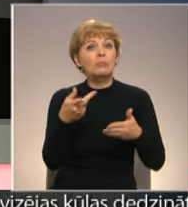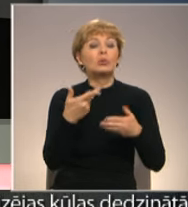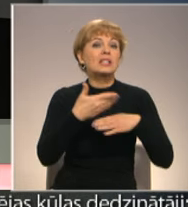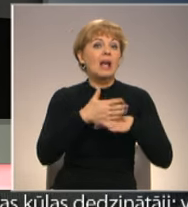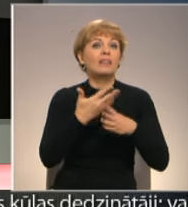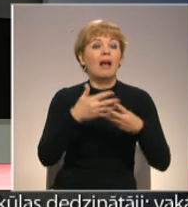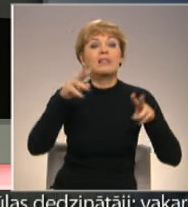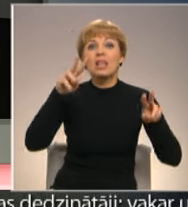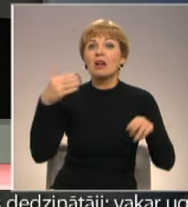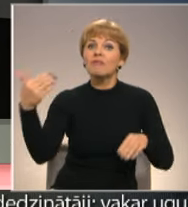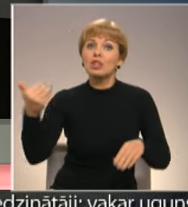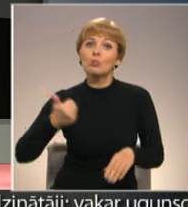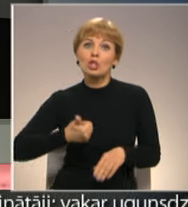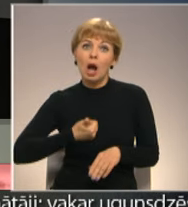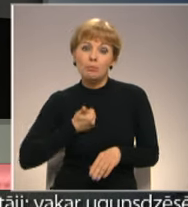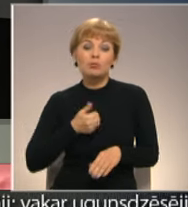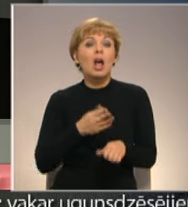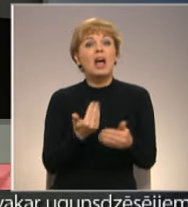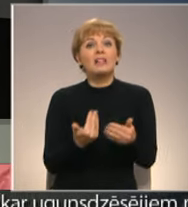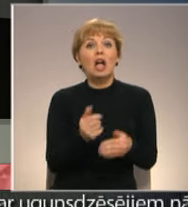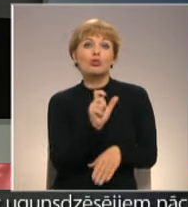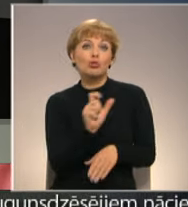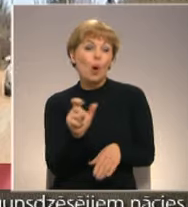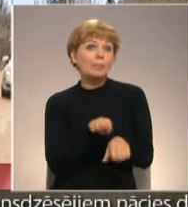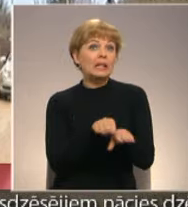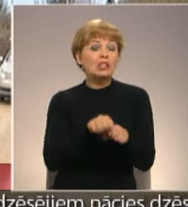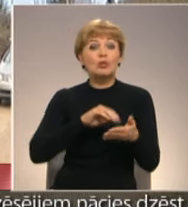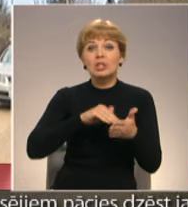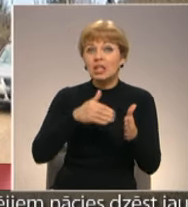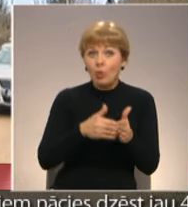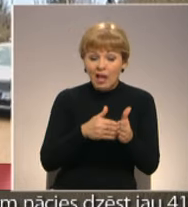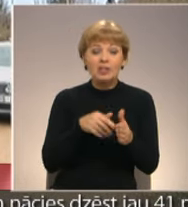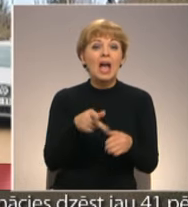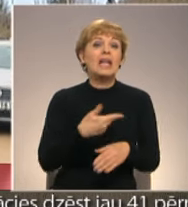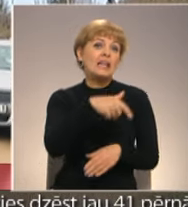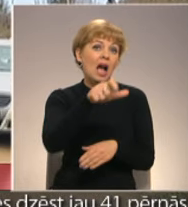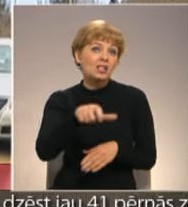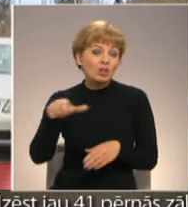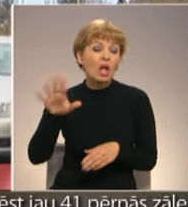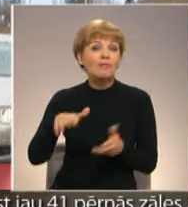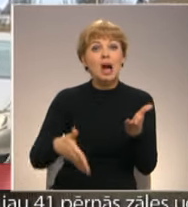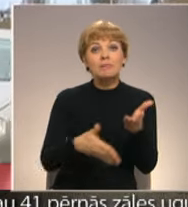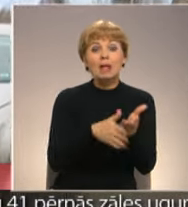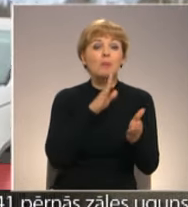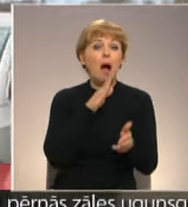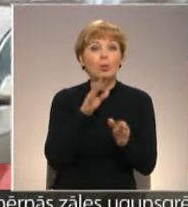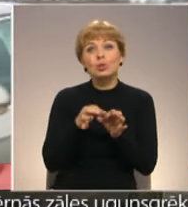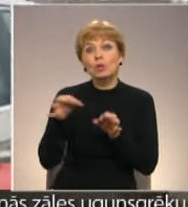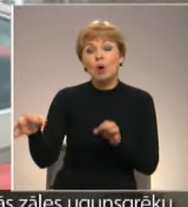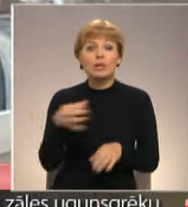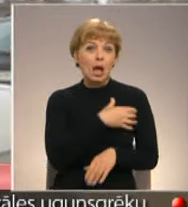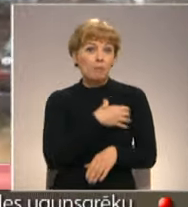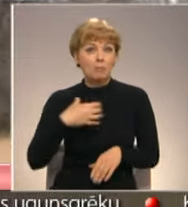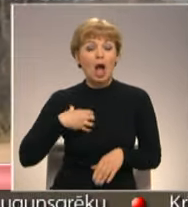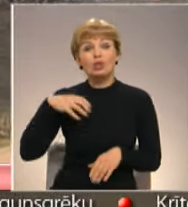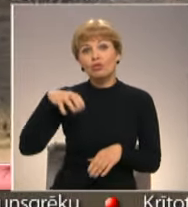tīkla īpašums. Uz šobrīd mums ir līdzīga situācija daudz kur. Šajā situācijā iedzīvotājiem varot palīdzēt Alūksnes novada pašvaldība,